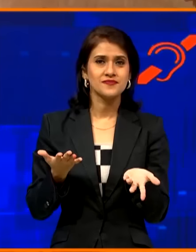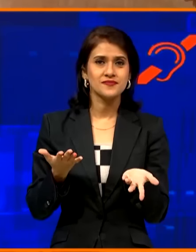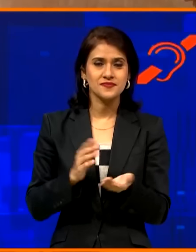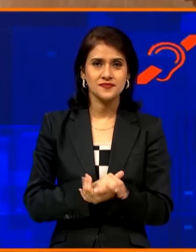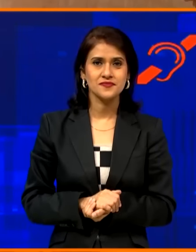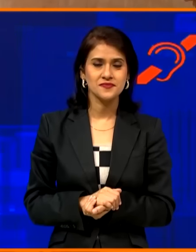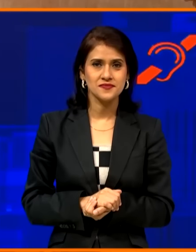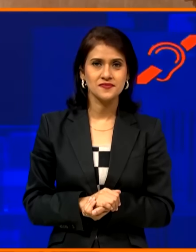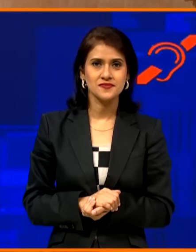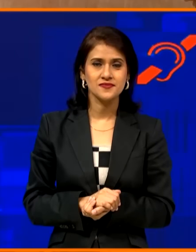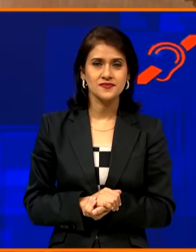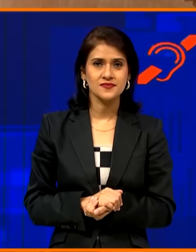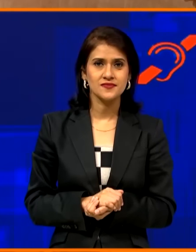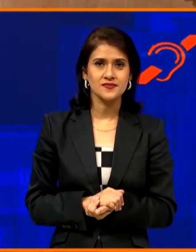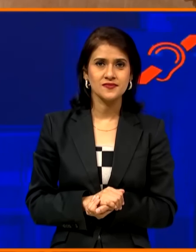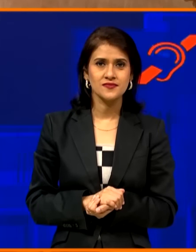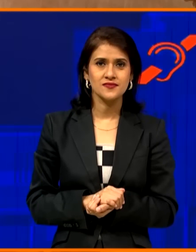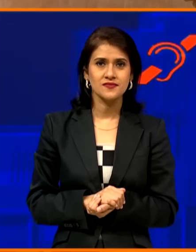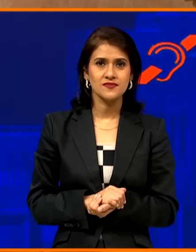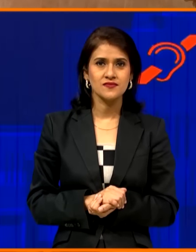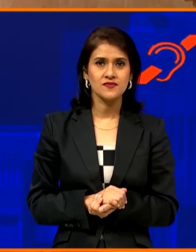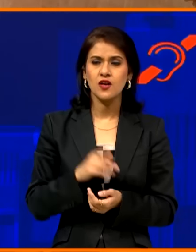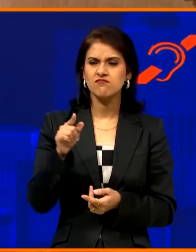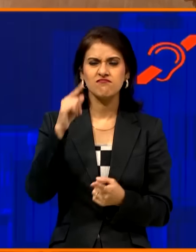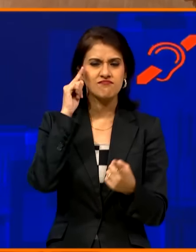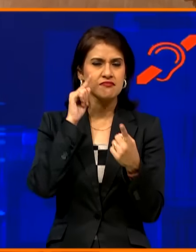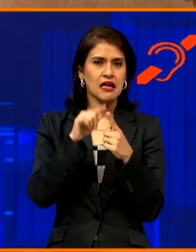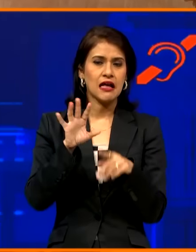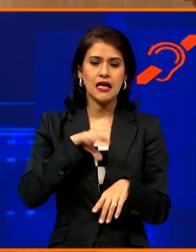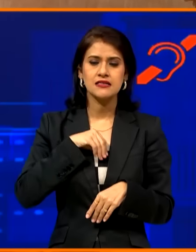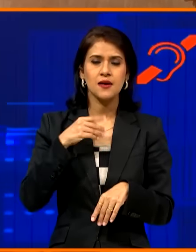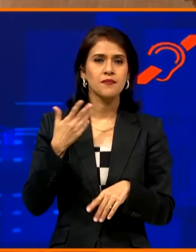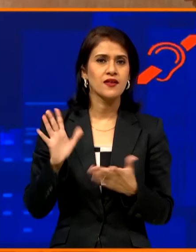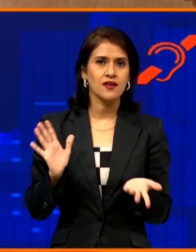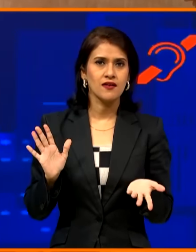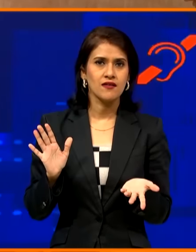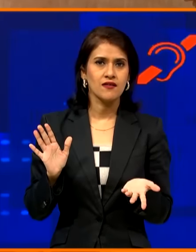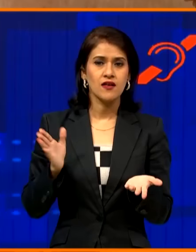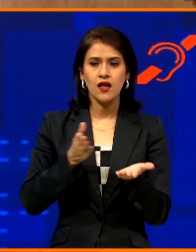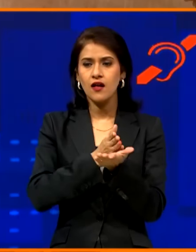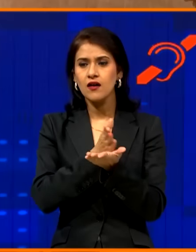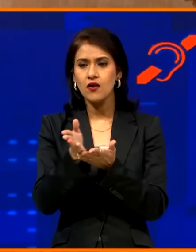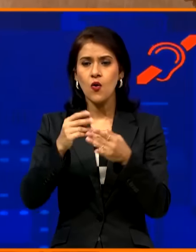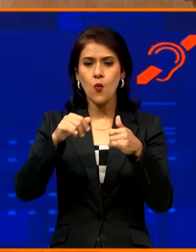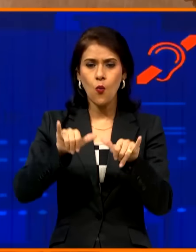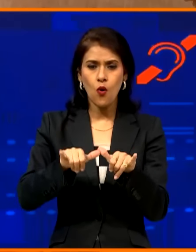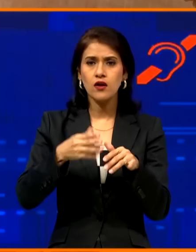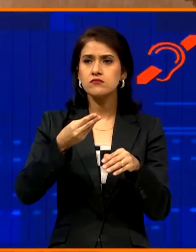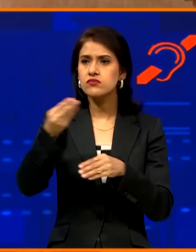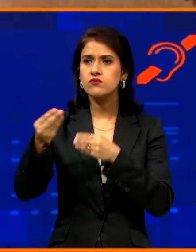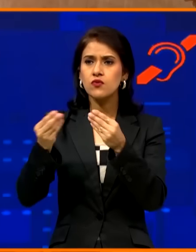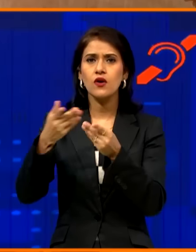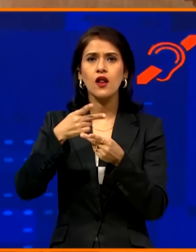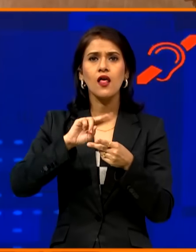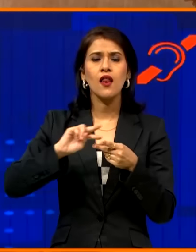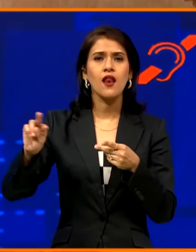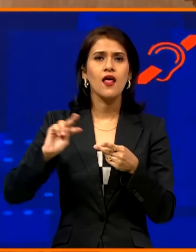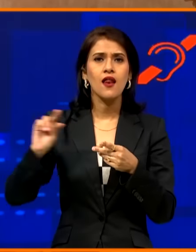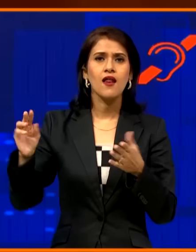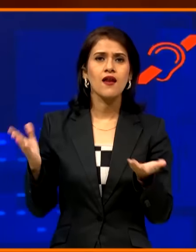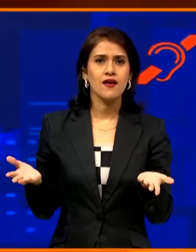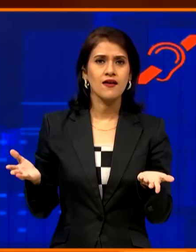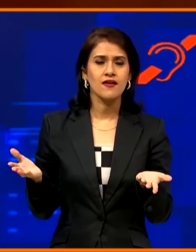के यह तो इनकी नाज बरदारी हो रही है और यह कहीं और जा रही है सारी जमीने और वक्त बोर्ड भी कहां से बन रहा है